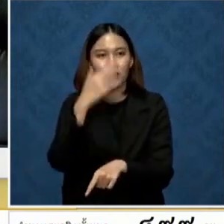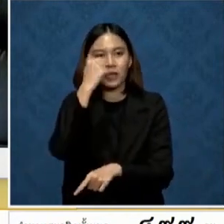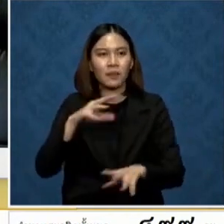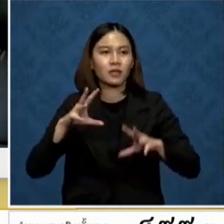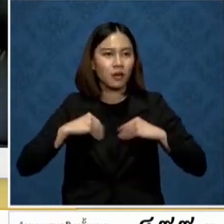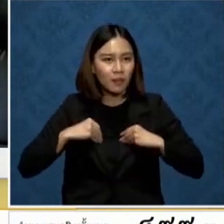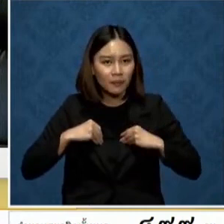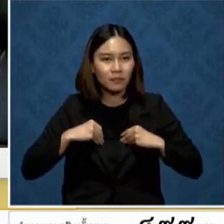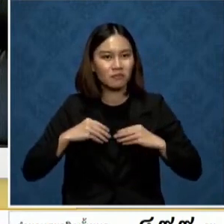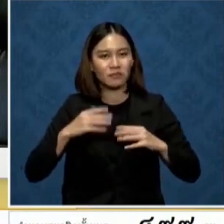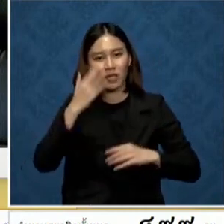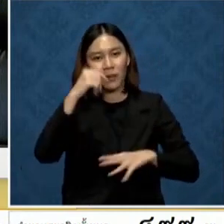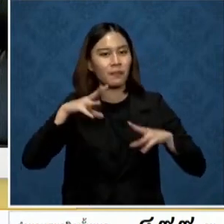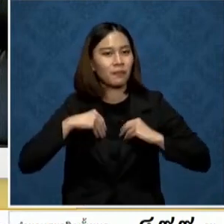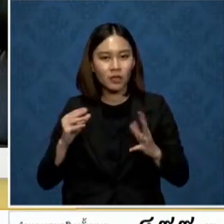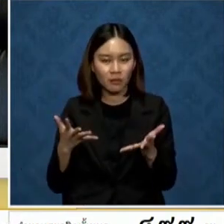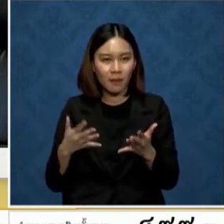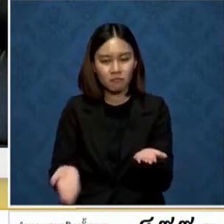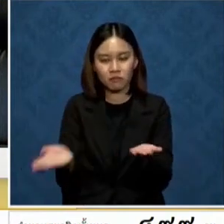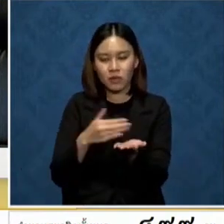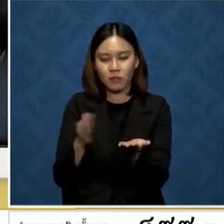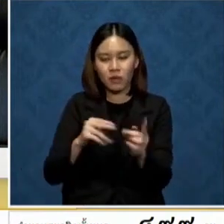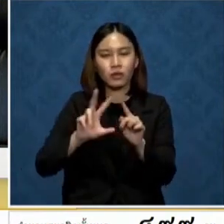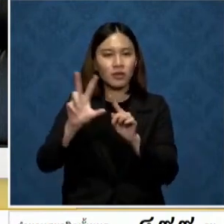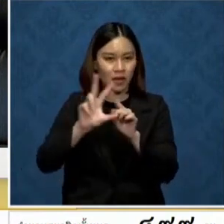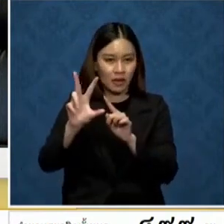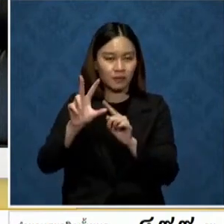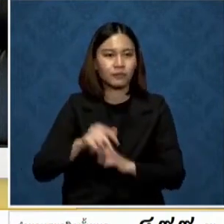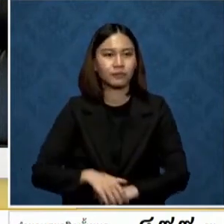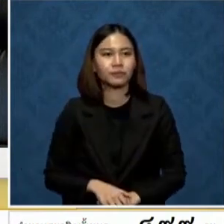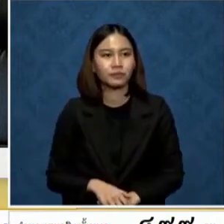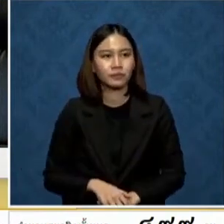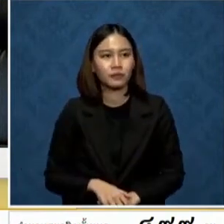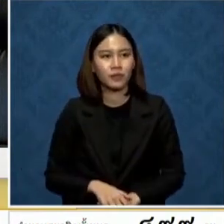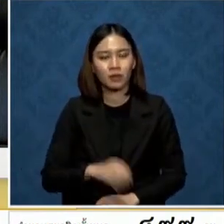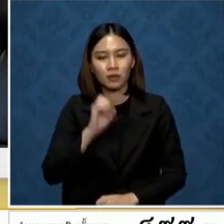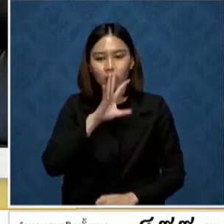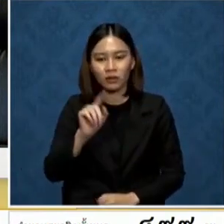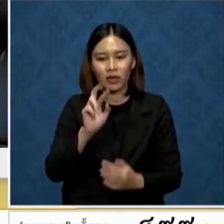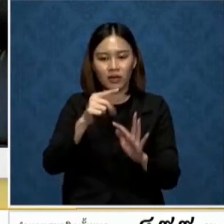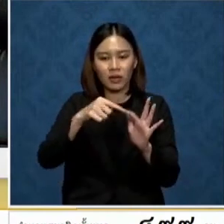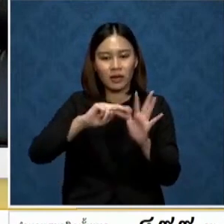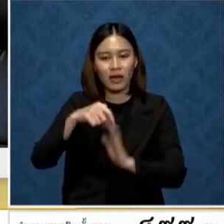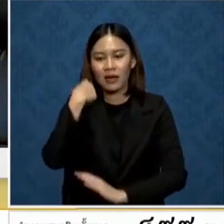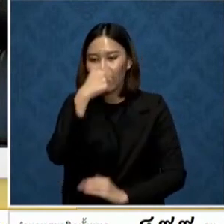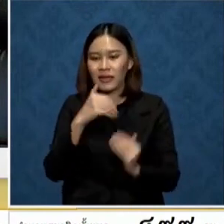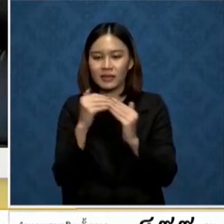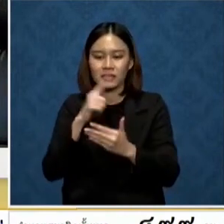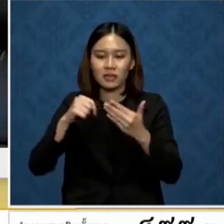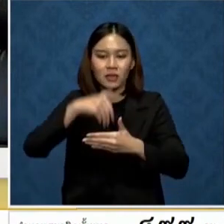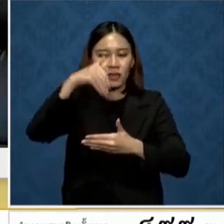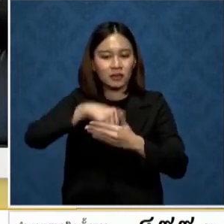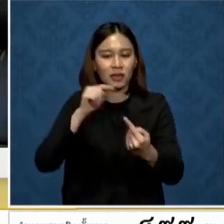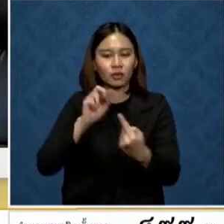รับหลักการนี้ไม่ได้ท่านเปิดไปดูที่ข้อ 3ที่บอกว่าให้ร่างพระราชบัญญัติผู้มีสิทธิ์เลือกตั้งเสนอต่อสภาเป็น